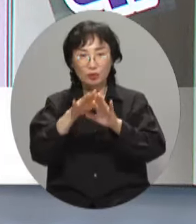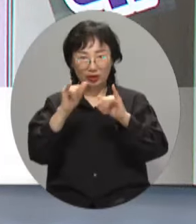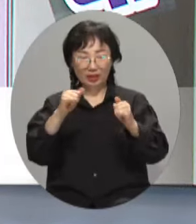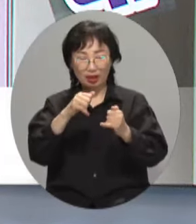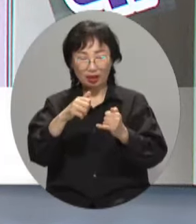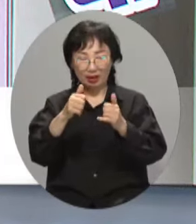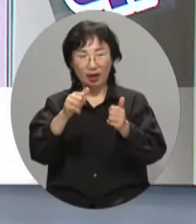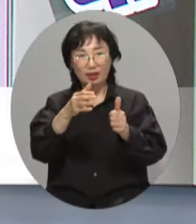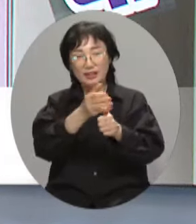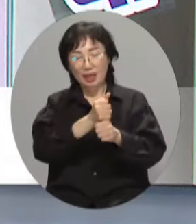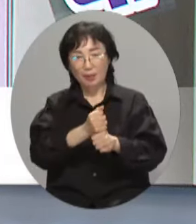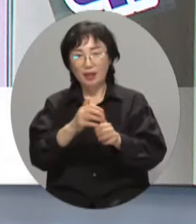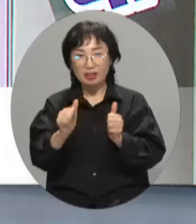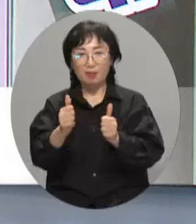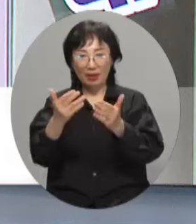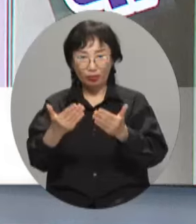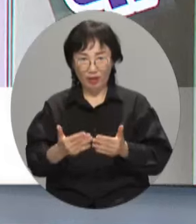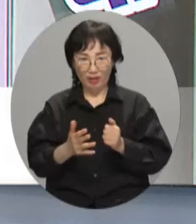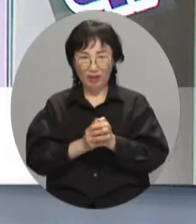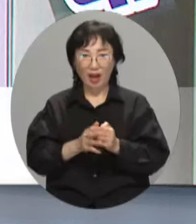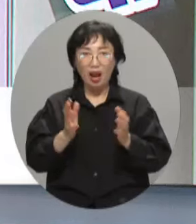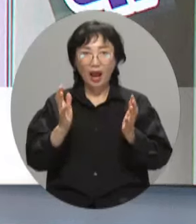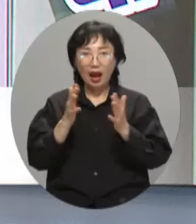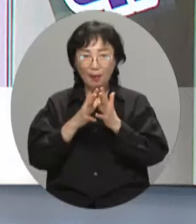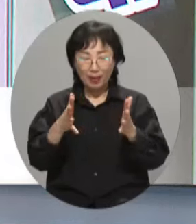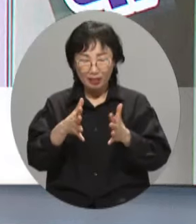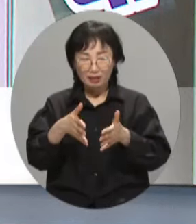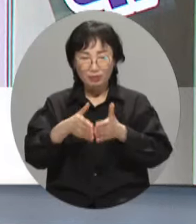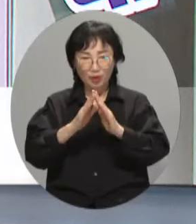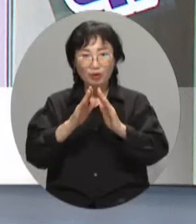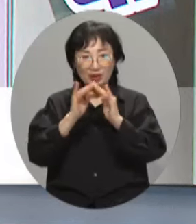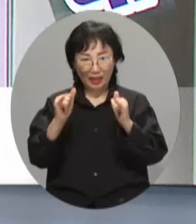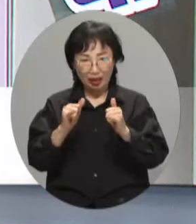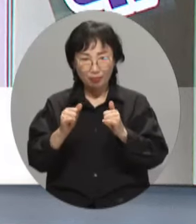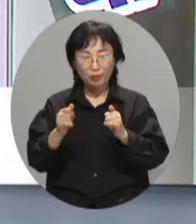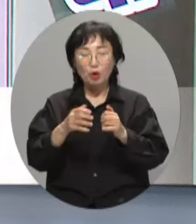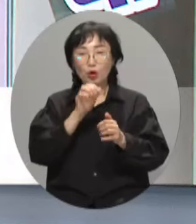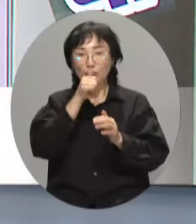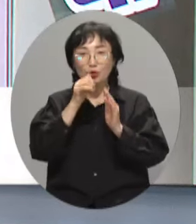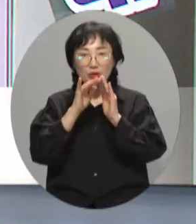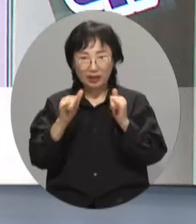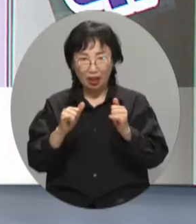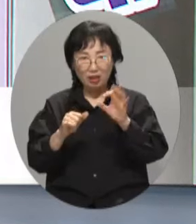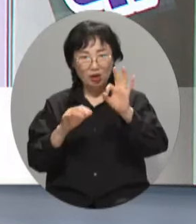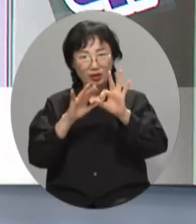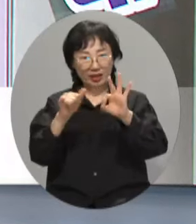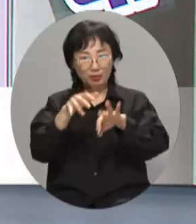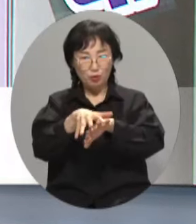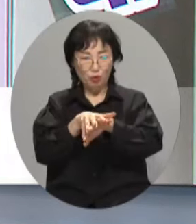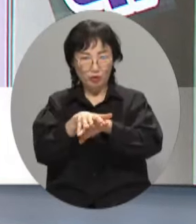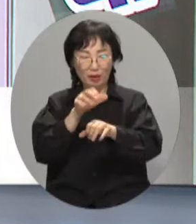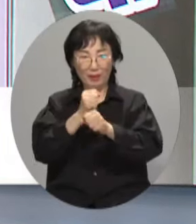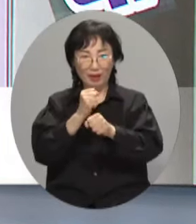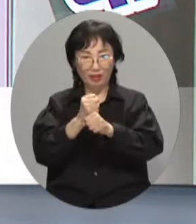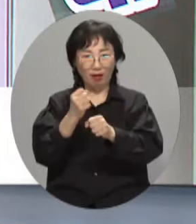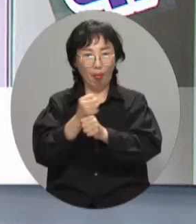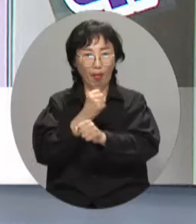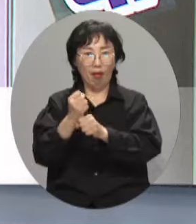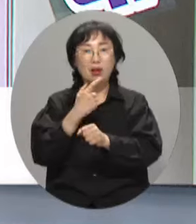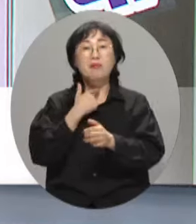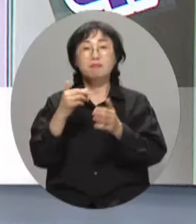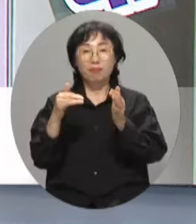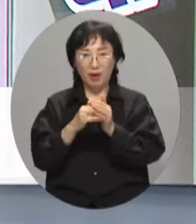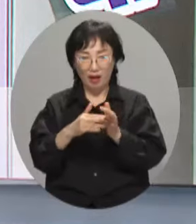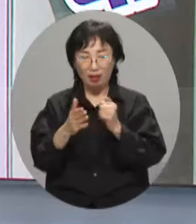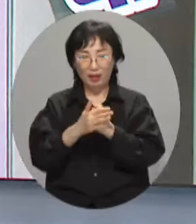건데요. 아파트 시공업자와 공인중개사 등 10명이 가담한 조직적인 범행으로 드러났는데 피해 구제는